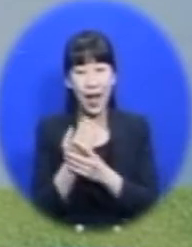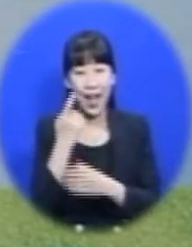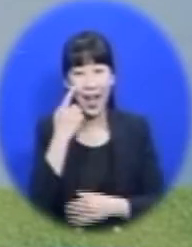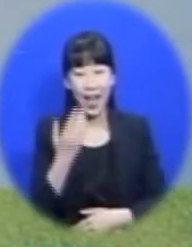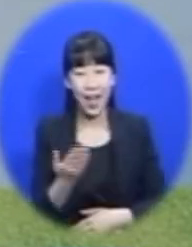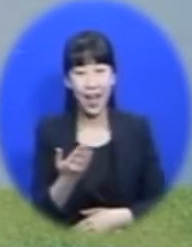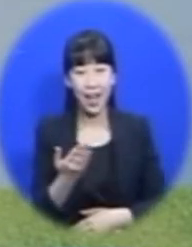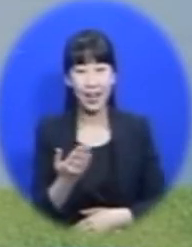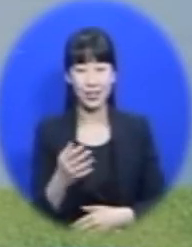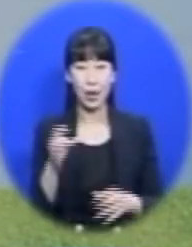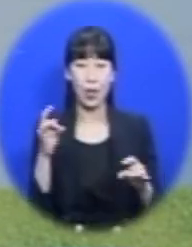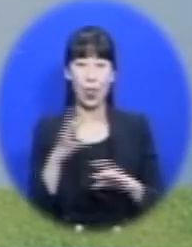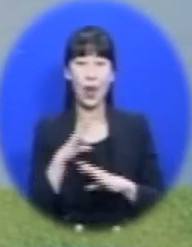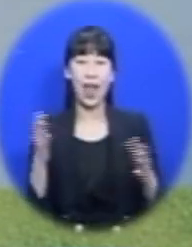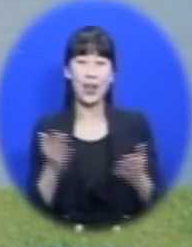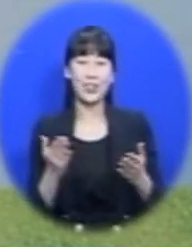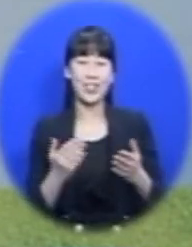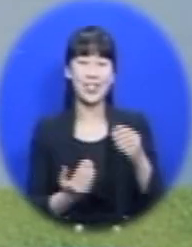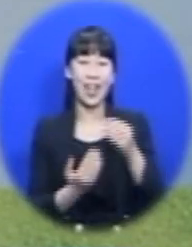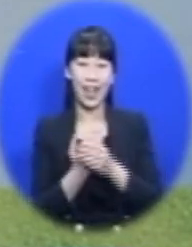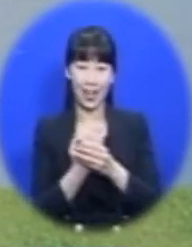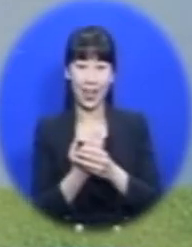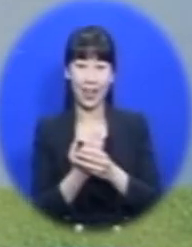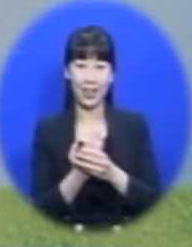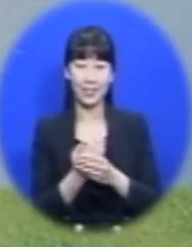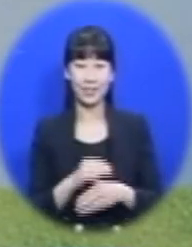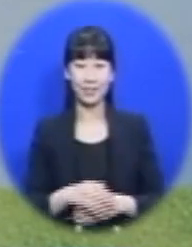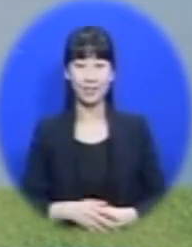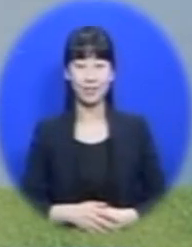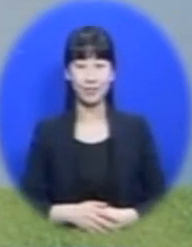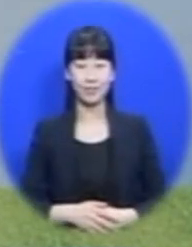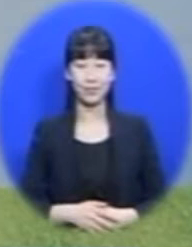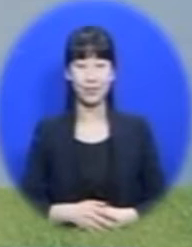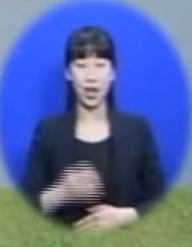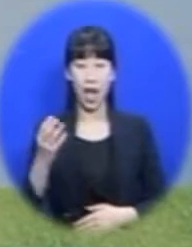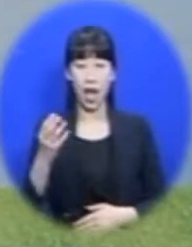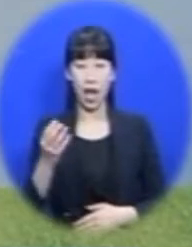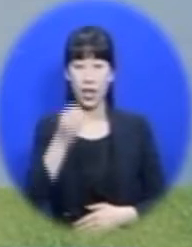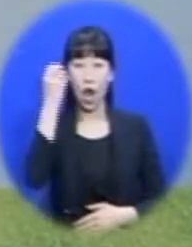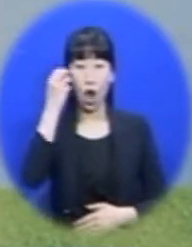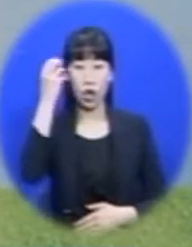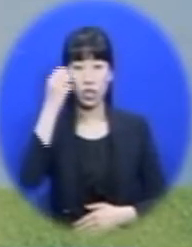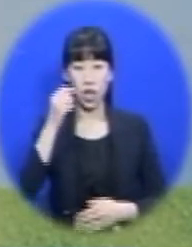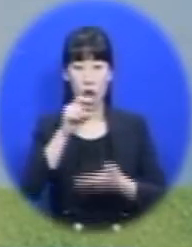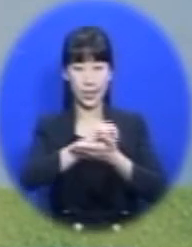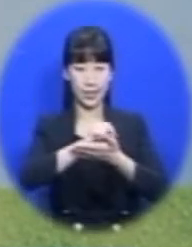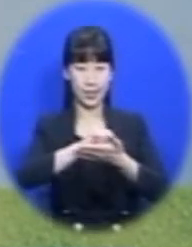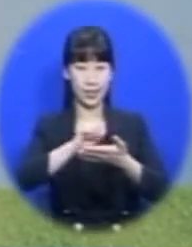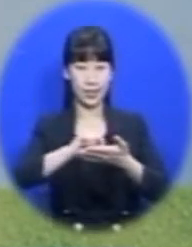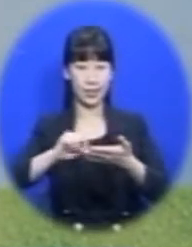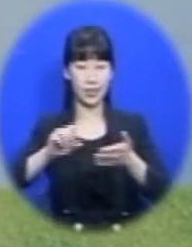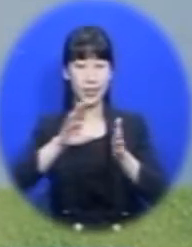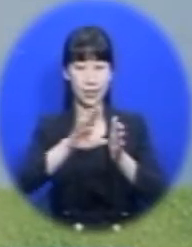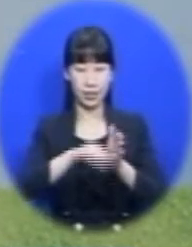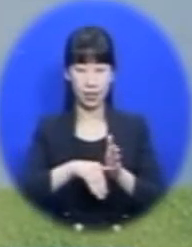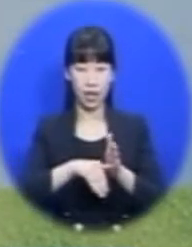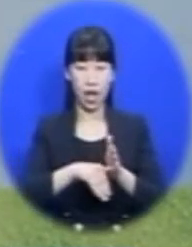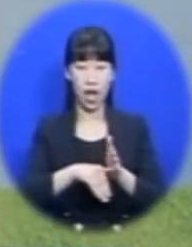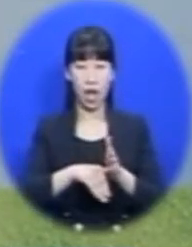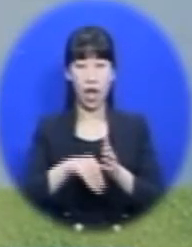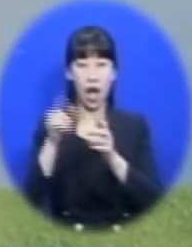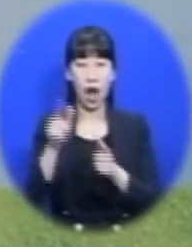그래서 놀라운 일이 벌어지는 거예요. 영성일기를 쓰면서 계속 내가 하루 종일 어떻게 주님을